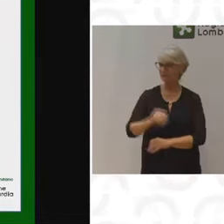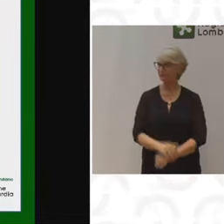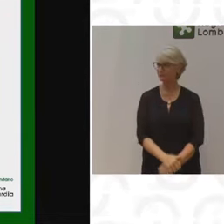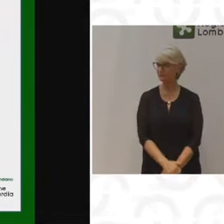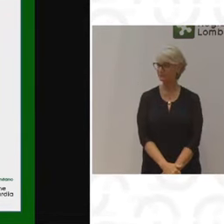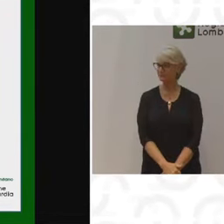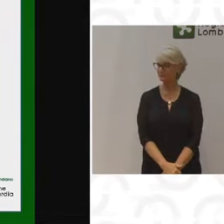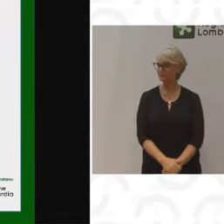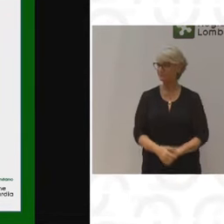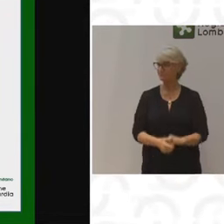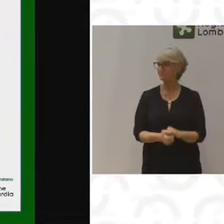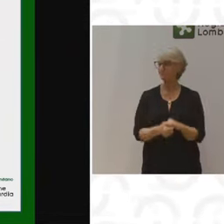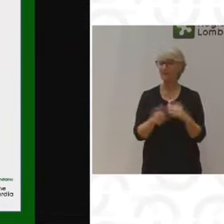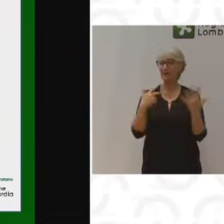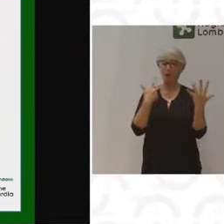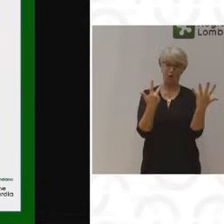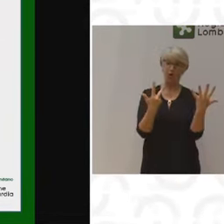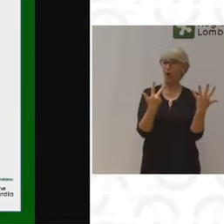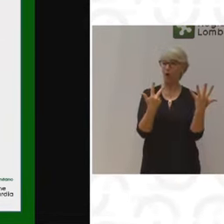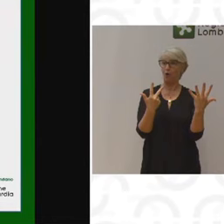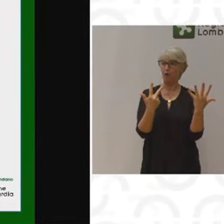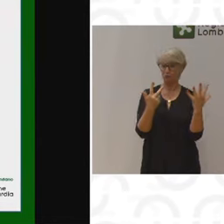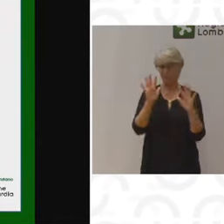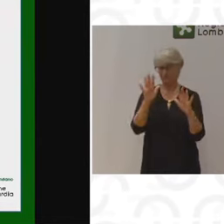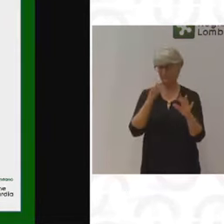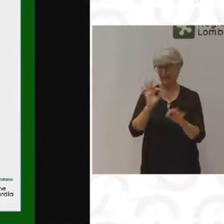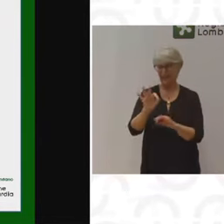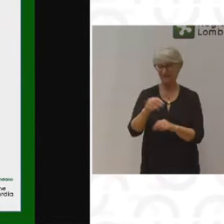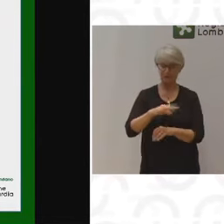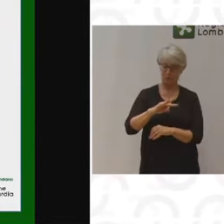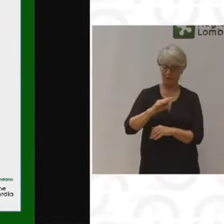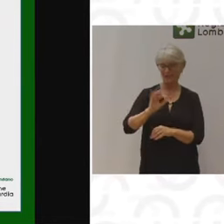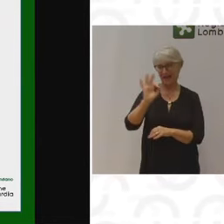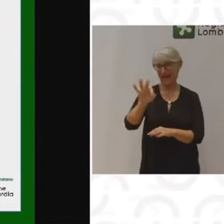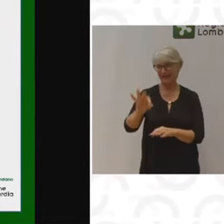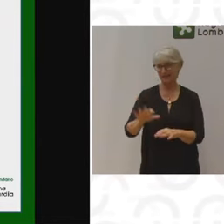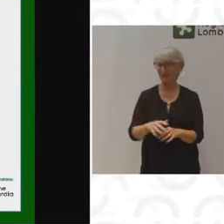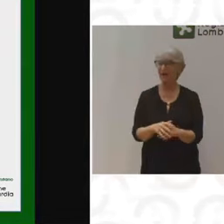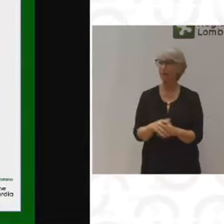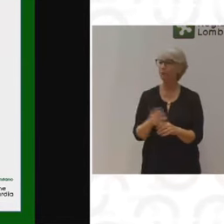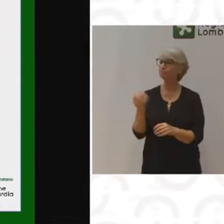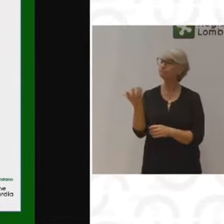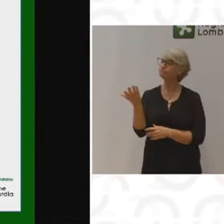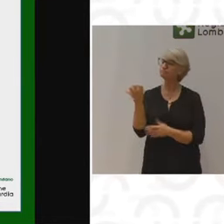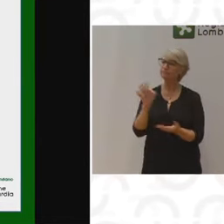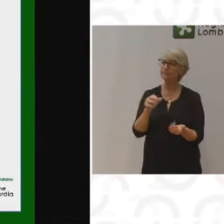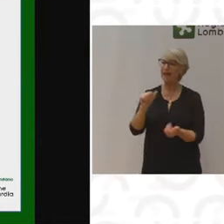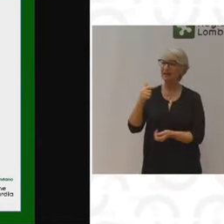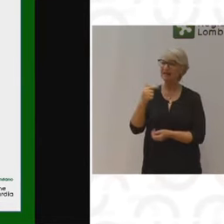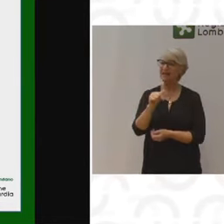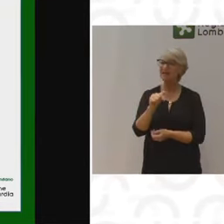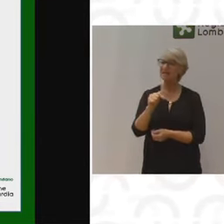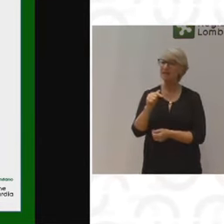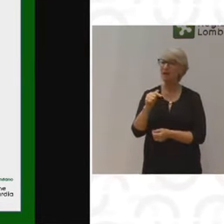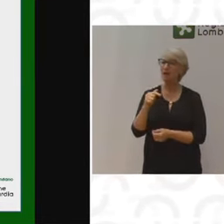non finiscono mai gli episodi, non sono solo 8, quindi arriviamo. Va bene? Episodio ATS